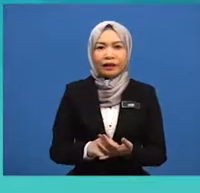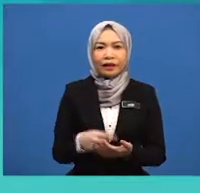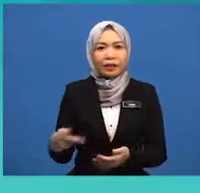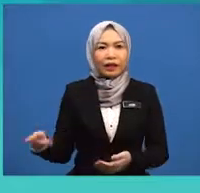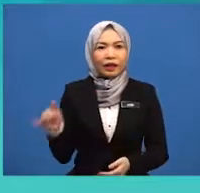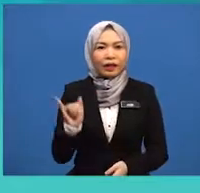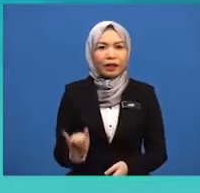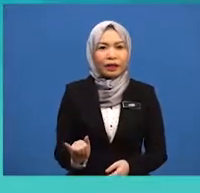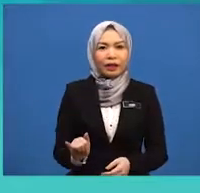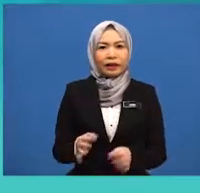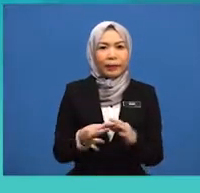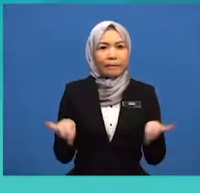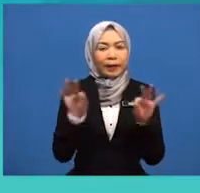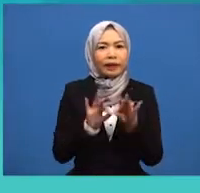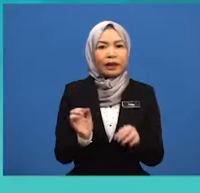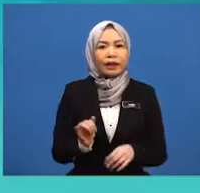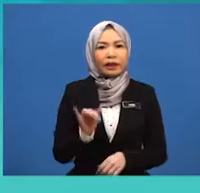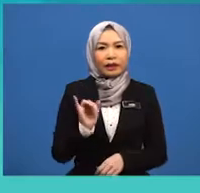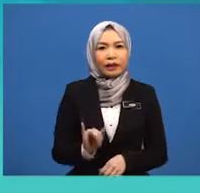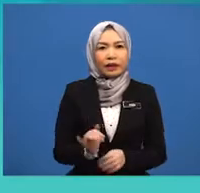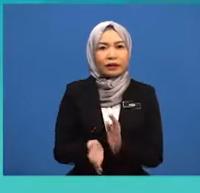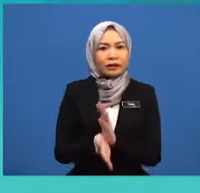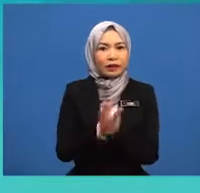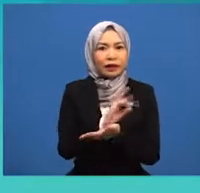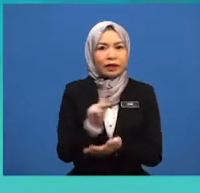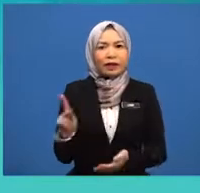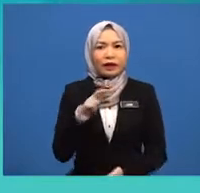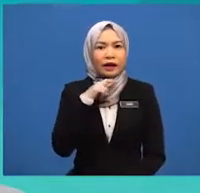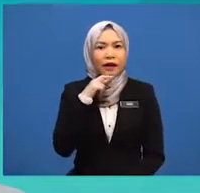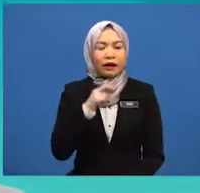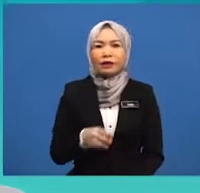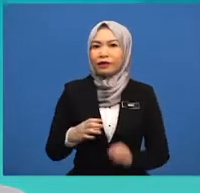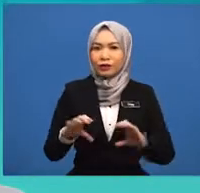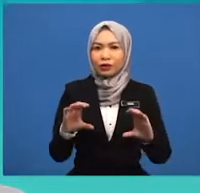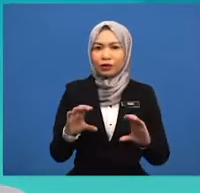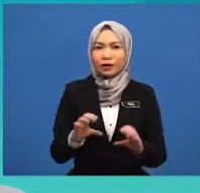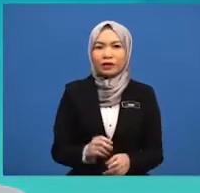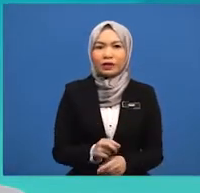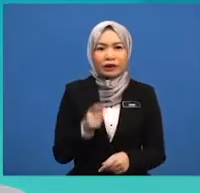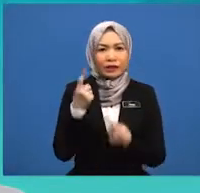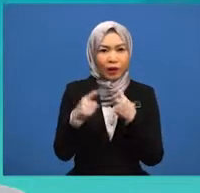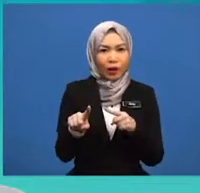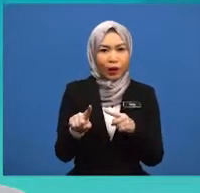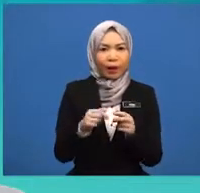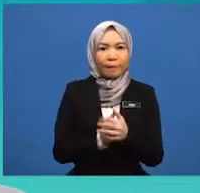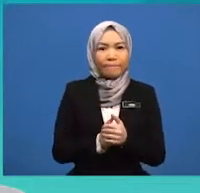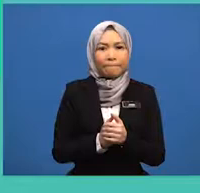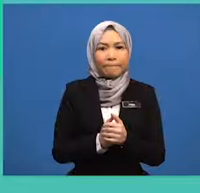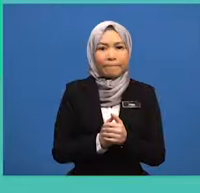Ini adalah perkara utama yang menyebabkan berlakunya ralat. Cuba murid-murid teka.